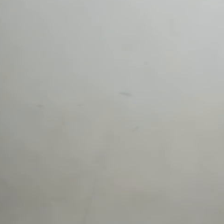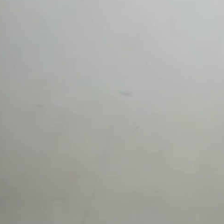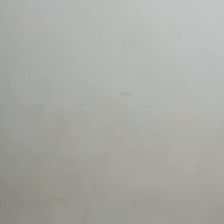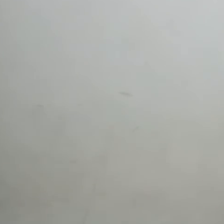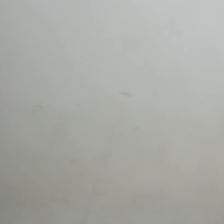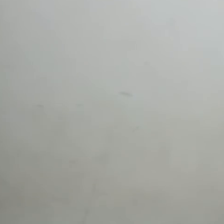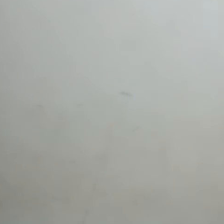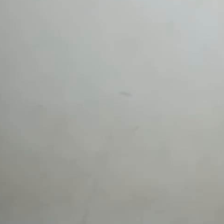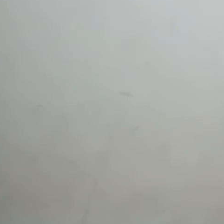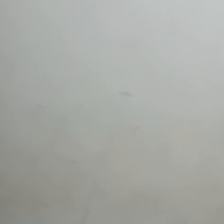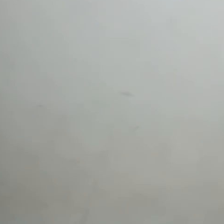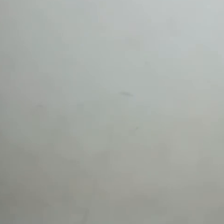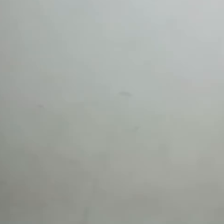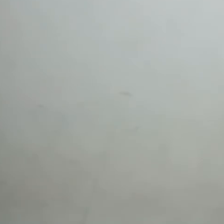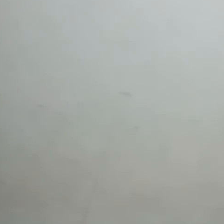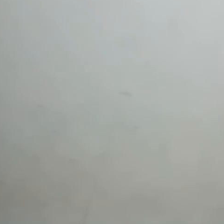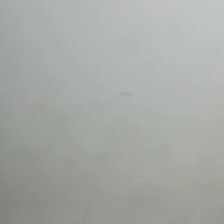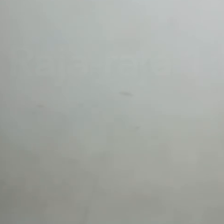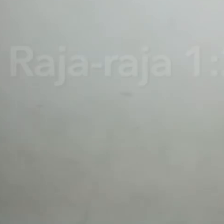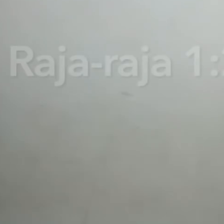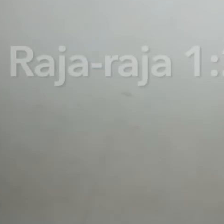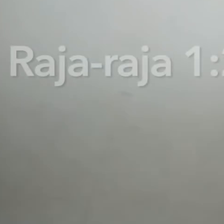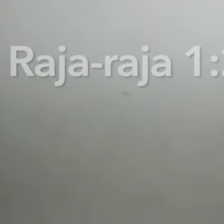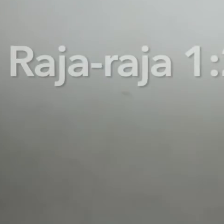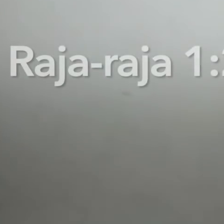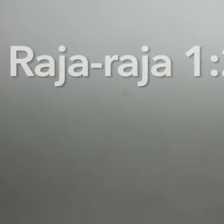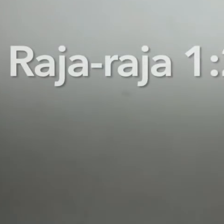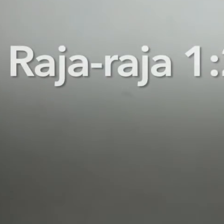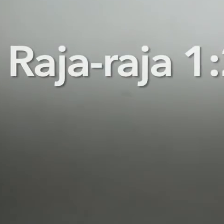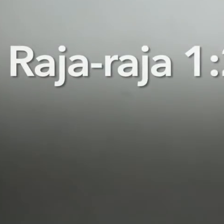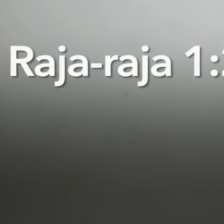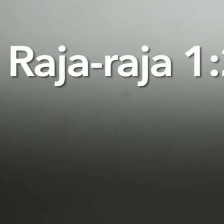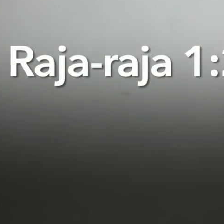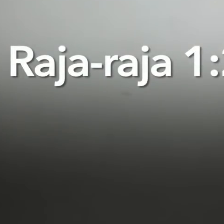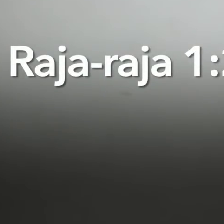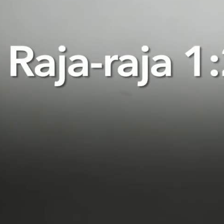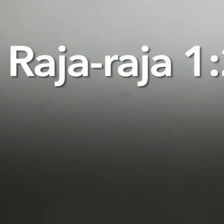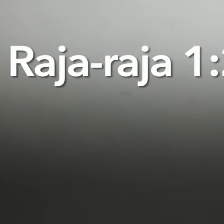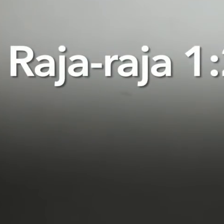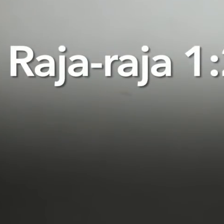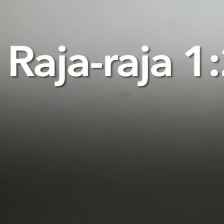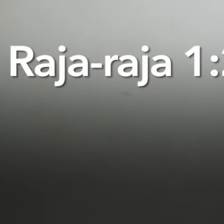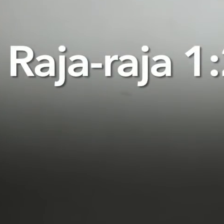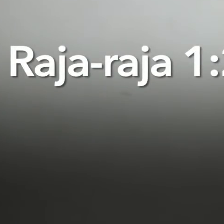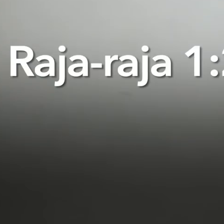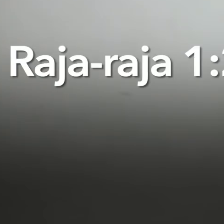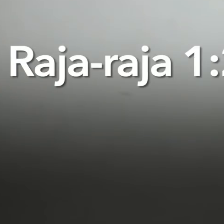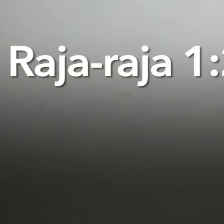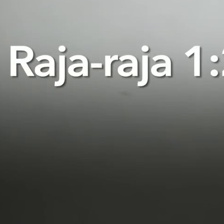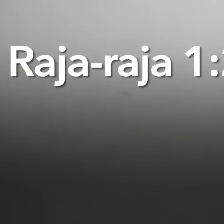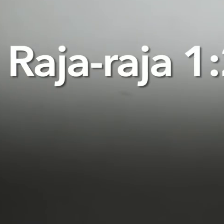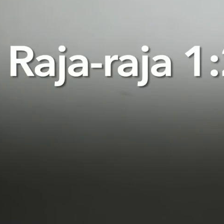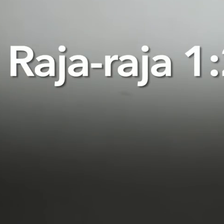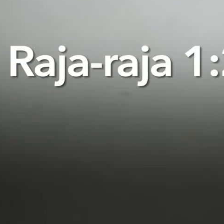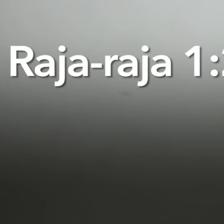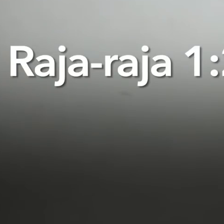Bacaan firman diambil dari 1 Raja-Raja 1 ayat 28 sampai 31.